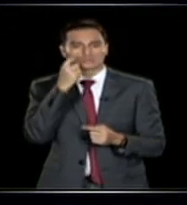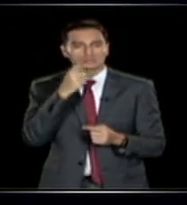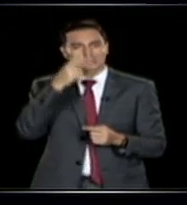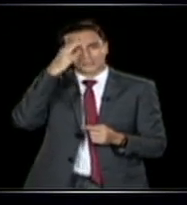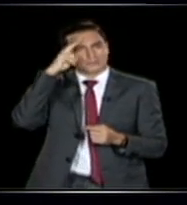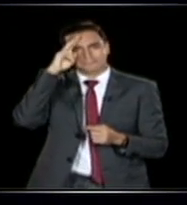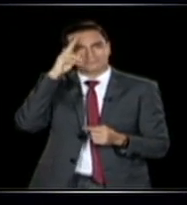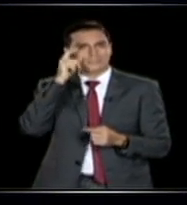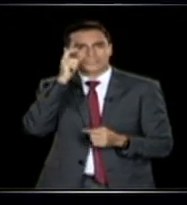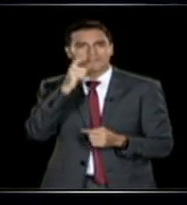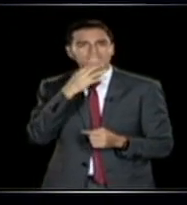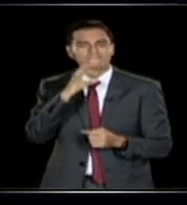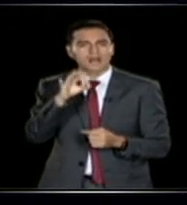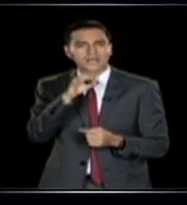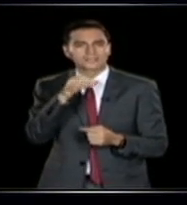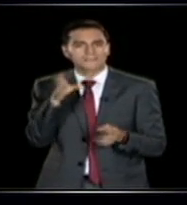مين يا ترى؟